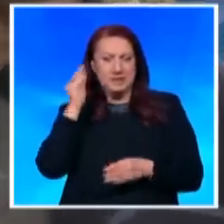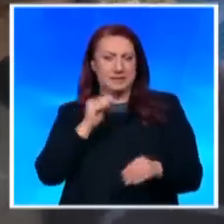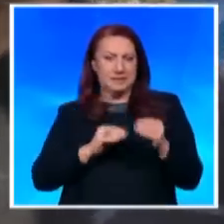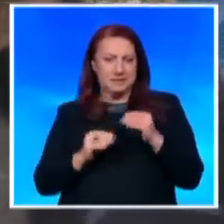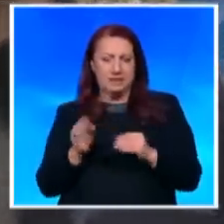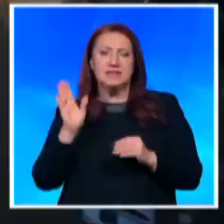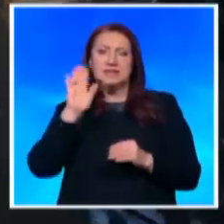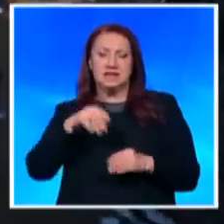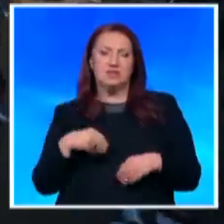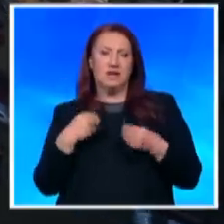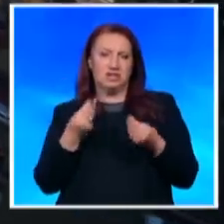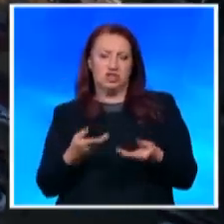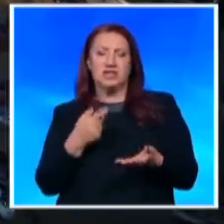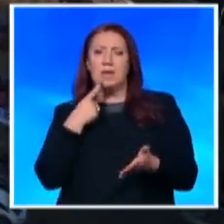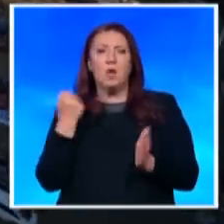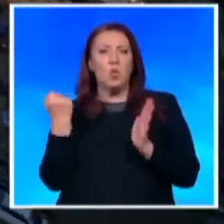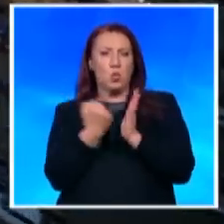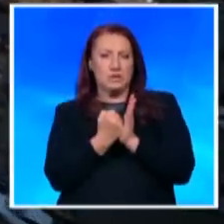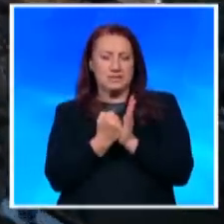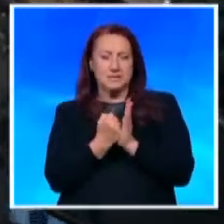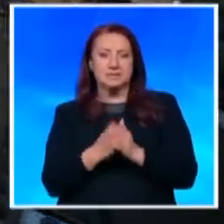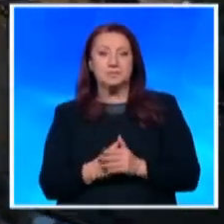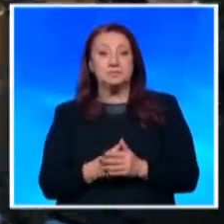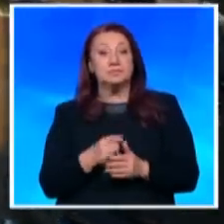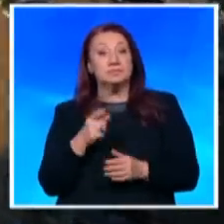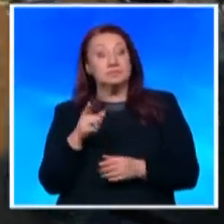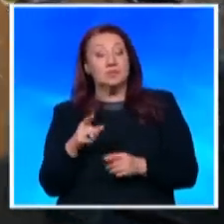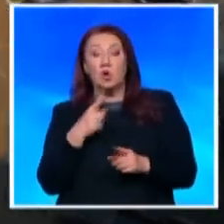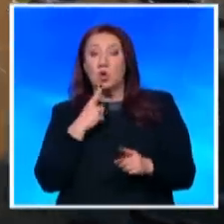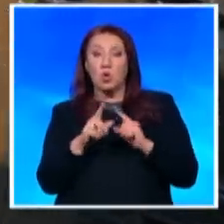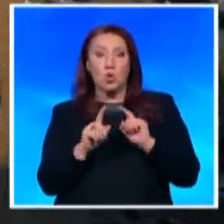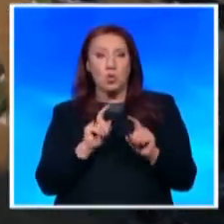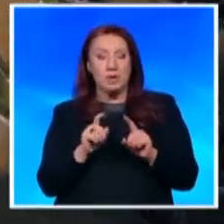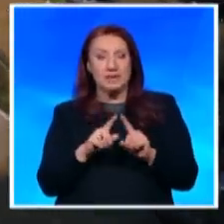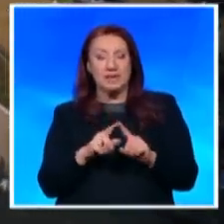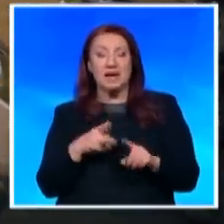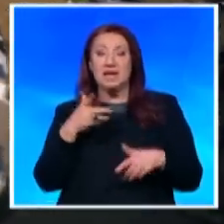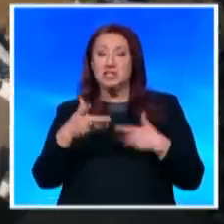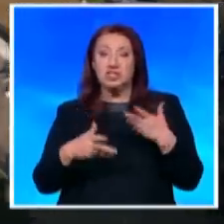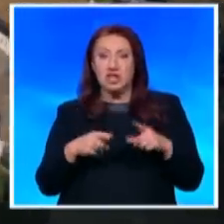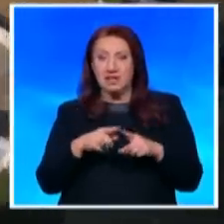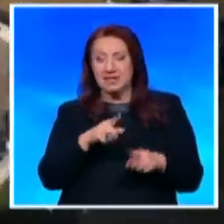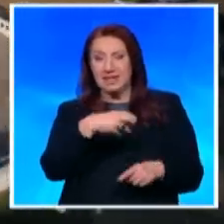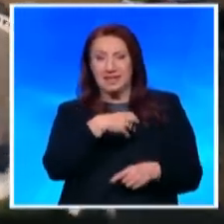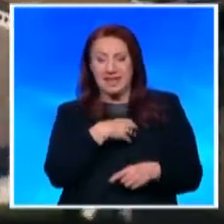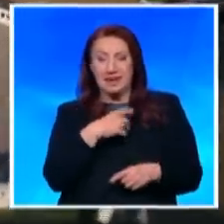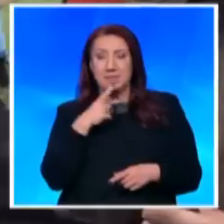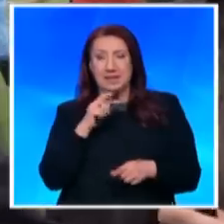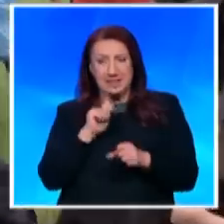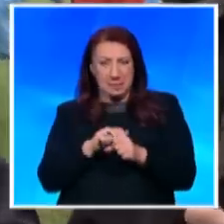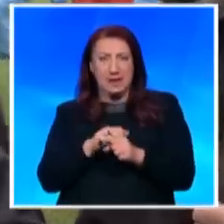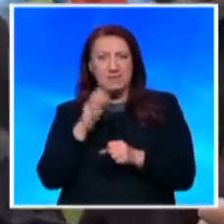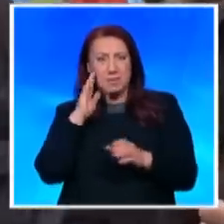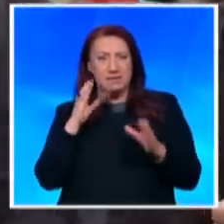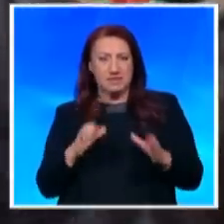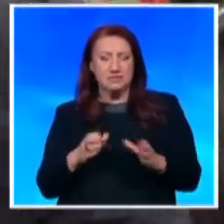в парламент. Радев коментира и намеренията на ГЕРБ СДС да реализират мандата и търсените 5 гласа, които не им достигат. Тук